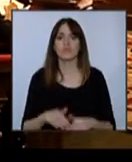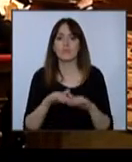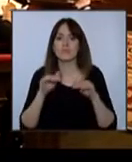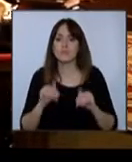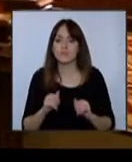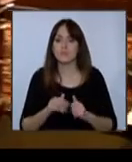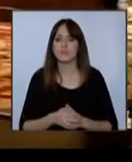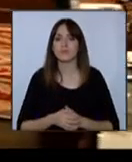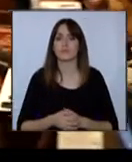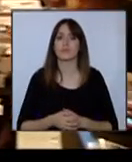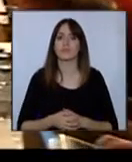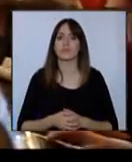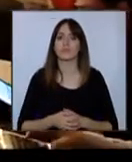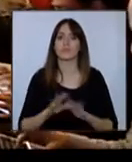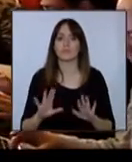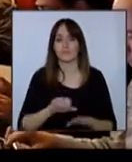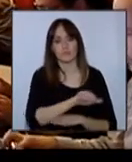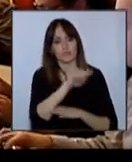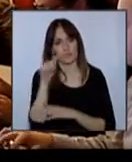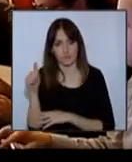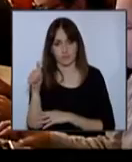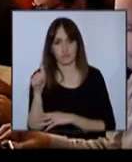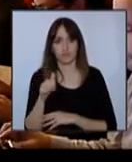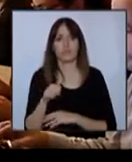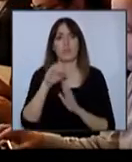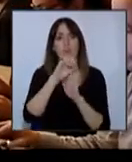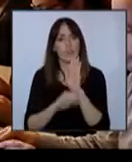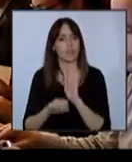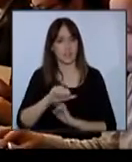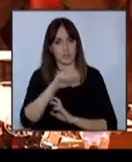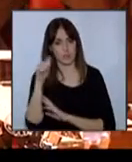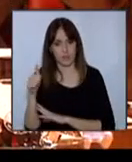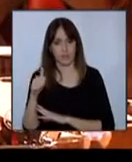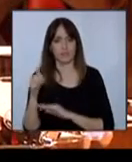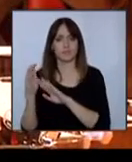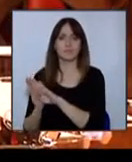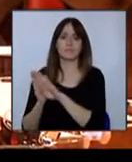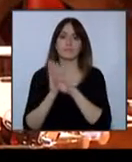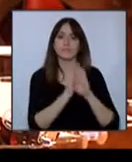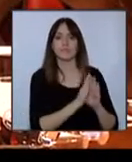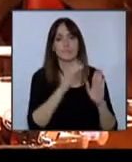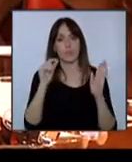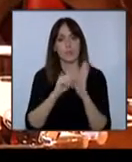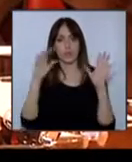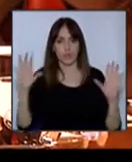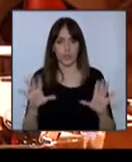Abstencions? Queda aprovada l'ordenança. Passem al punt 10, aprovar